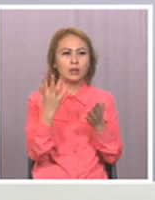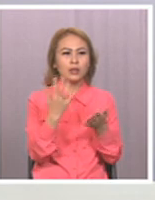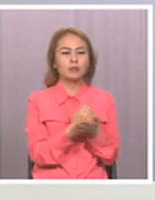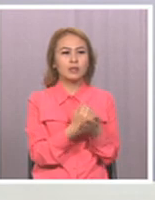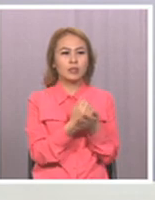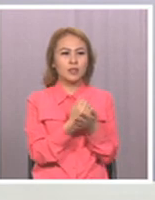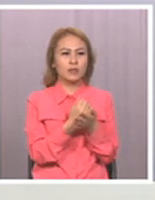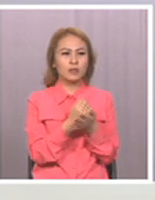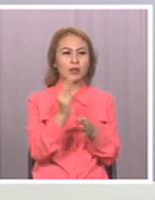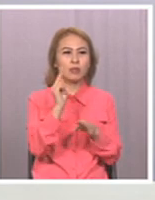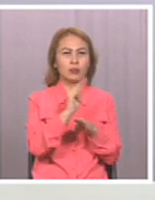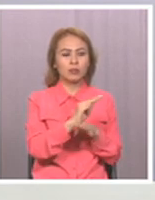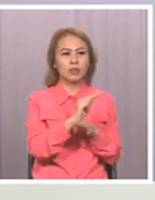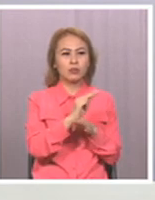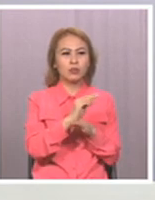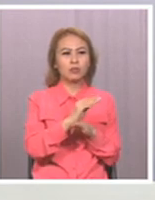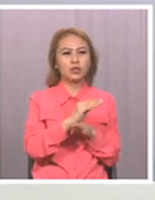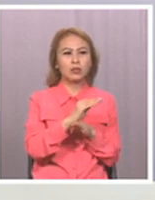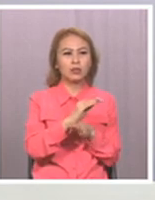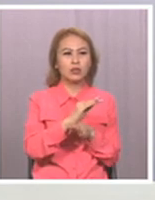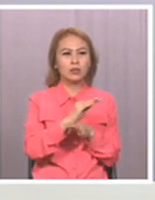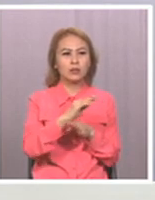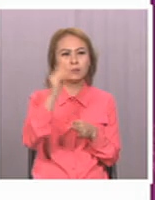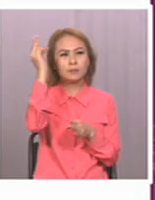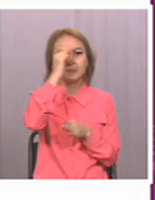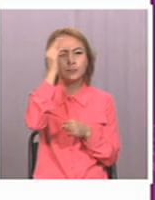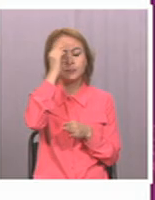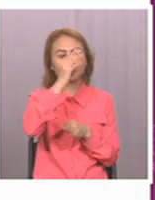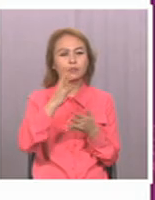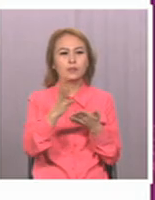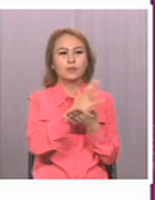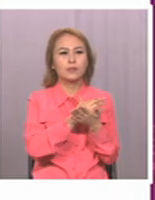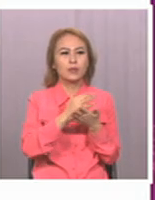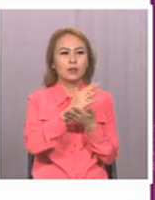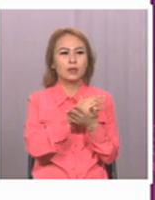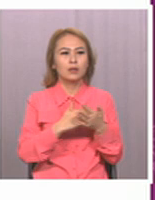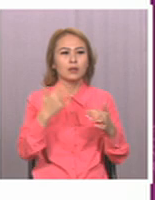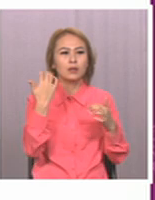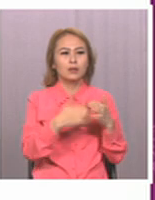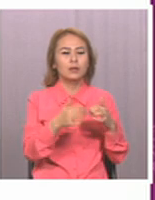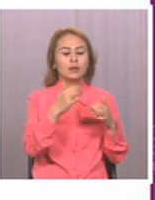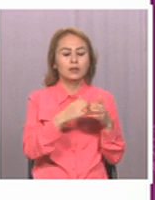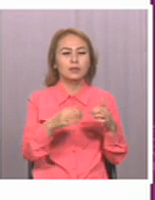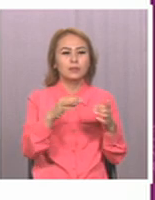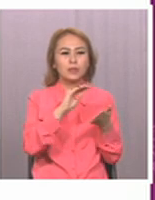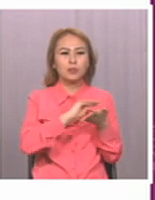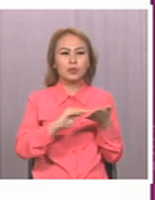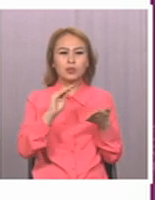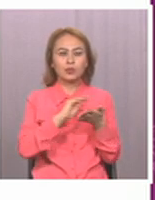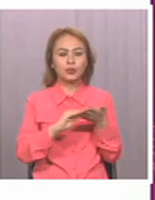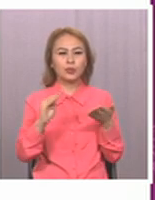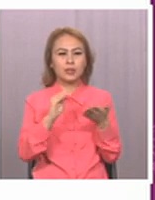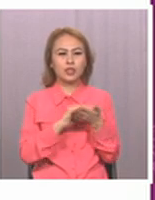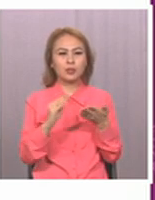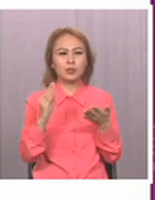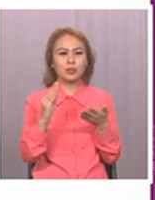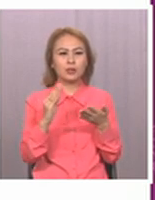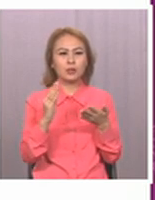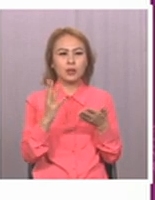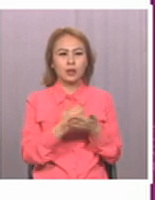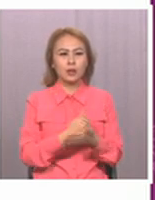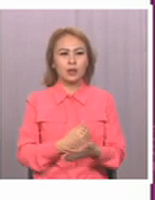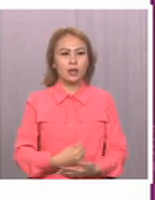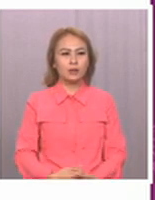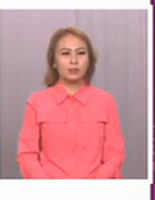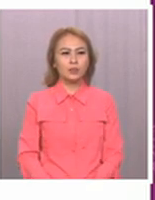жинаған ұпайларының орташа мәнін табыңыз. Яғни біз бұл жерде арифметикалық ортаны есептеу формуласын қолданамыз.